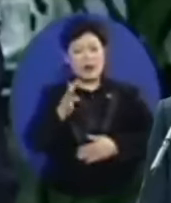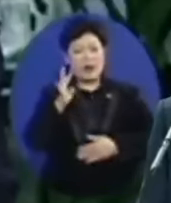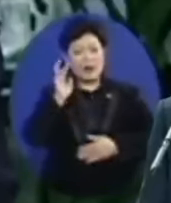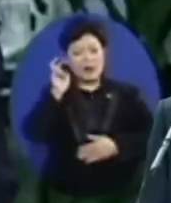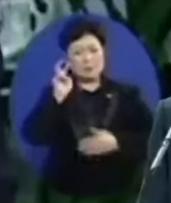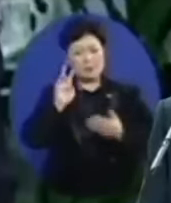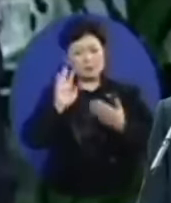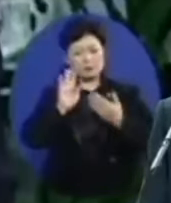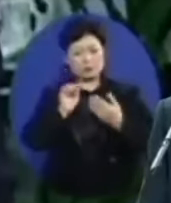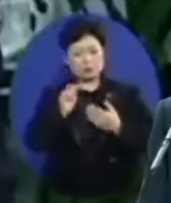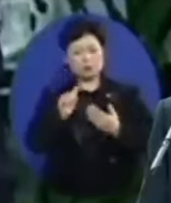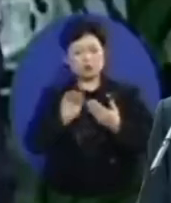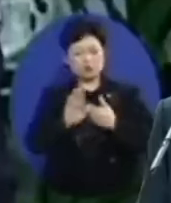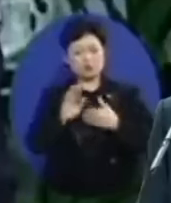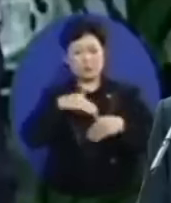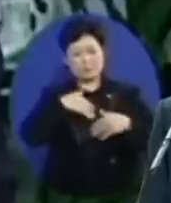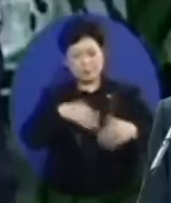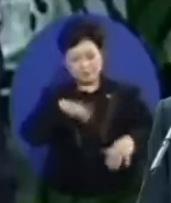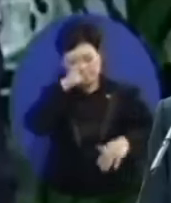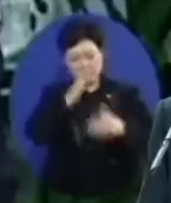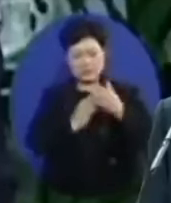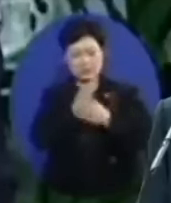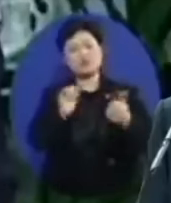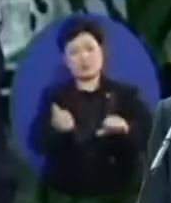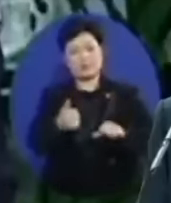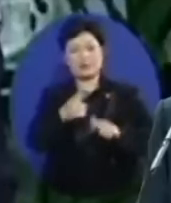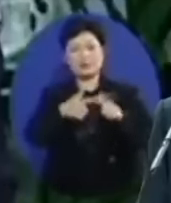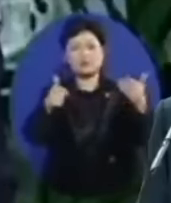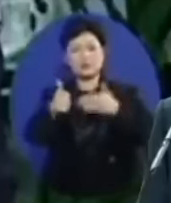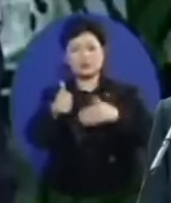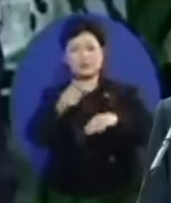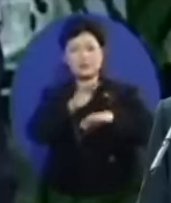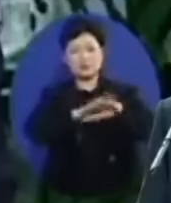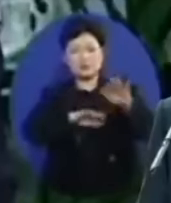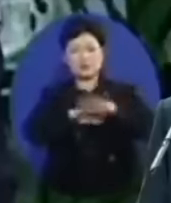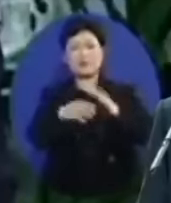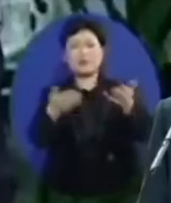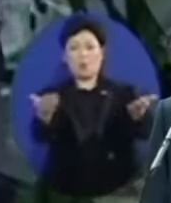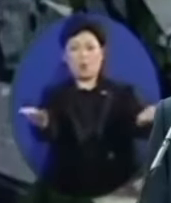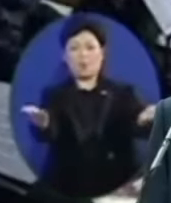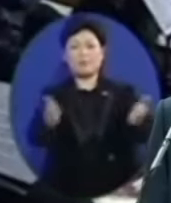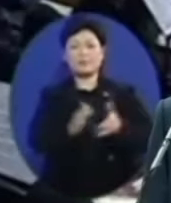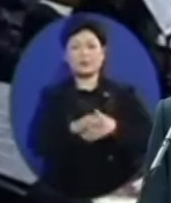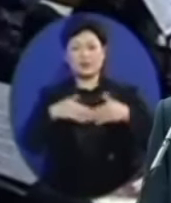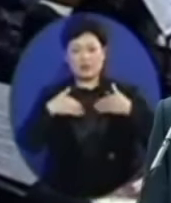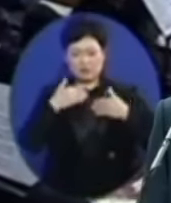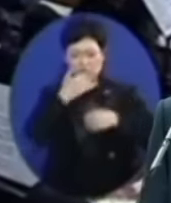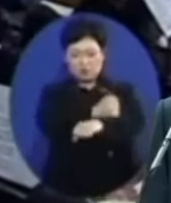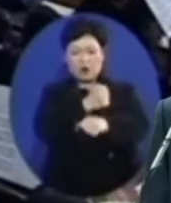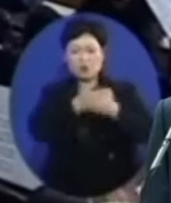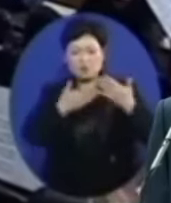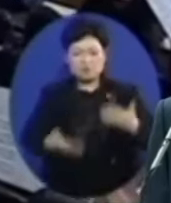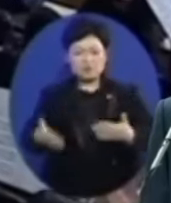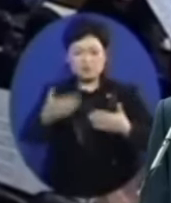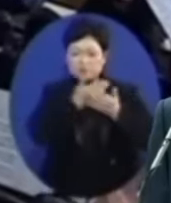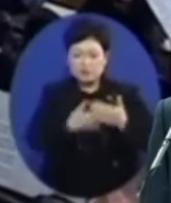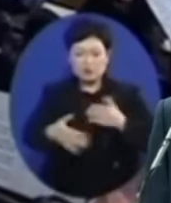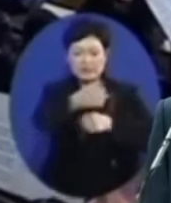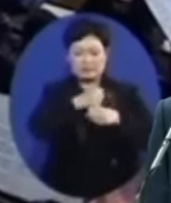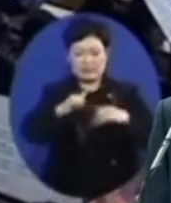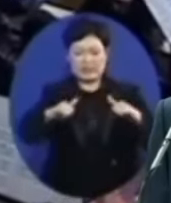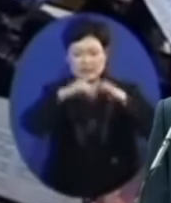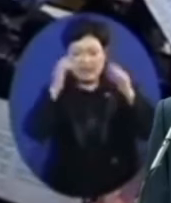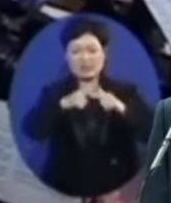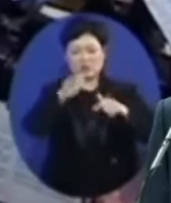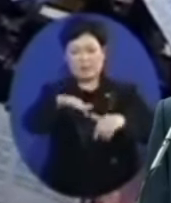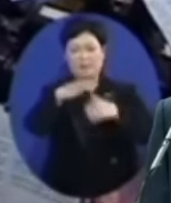것입니다. 그러므로 예수님께서는 우리에게 두 손을 활짝 내밀고 수고하고 무거운 짐진 자들아 다